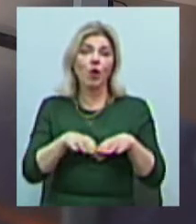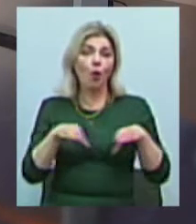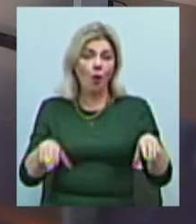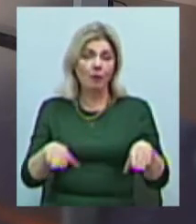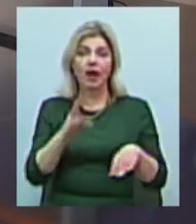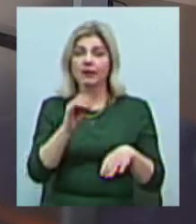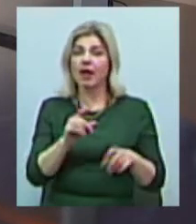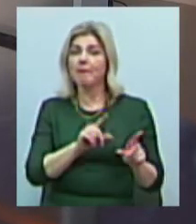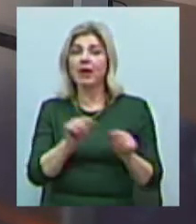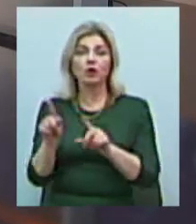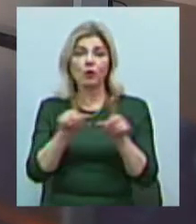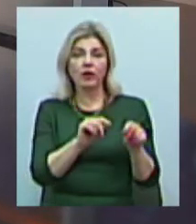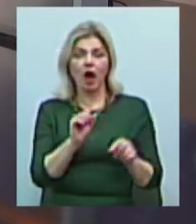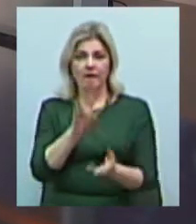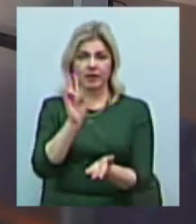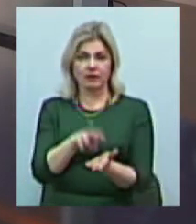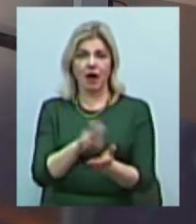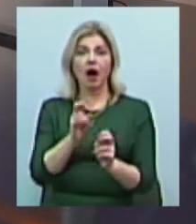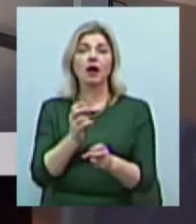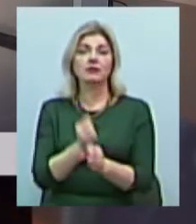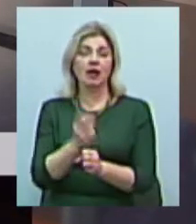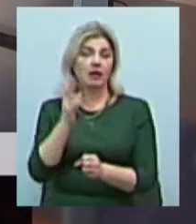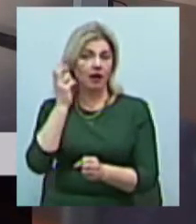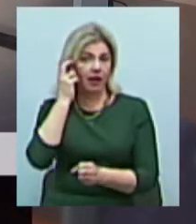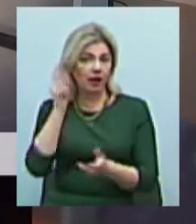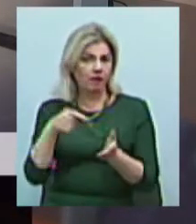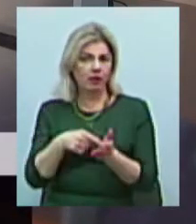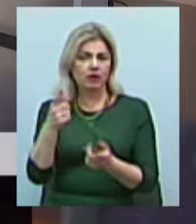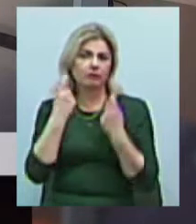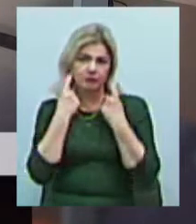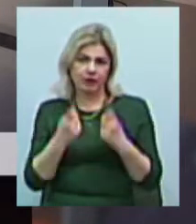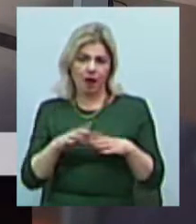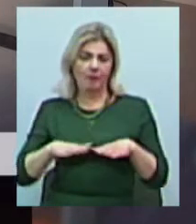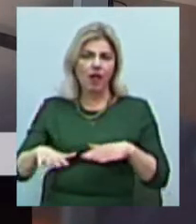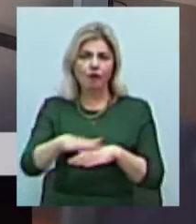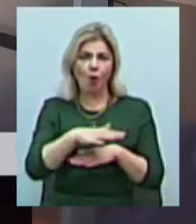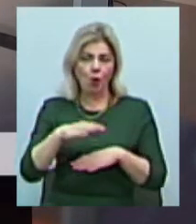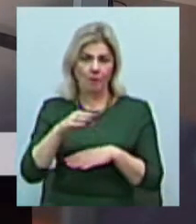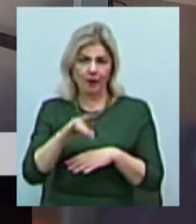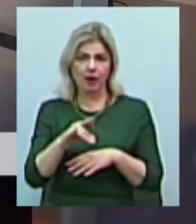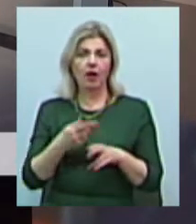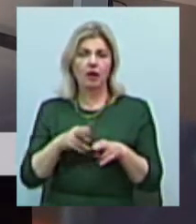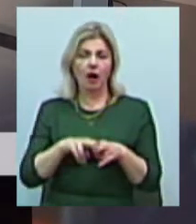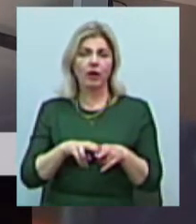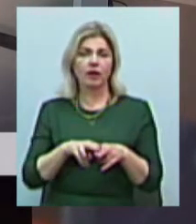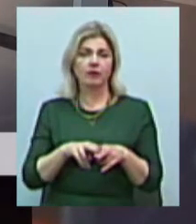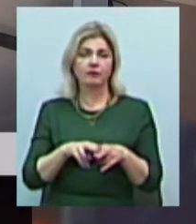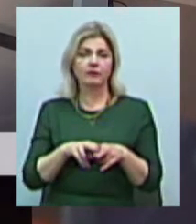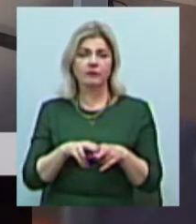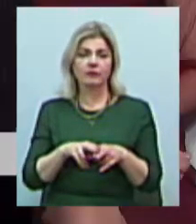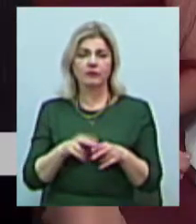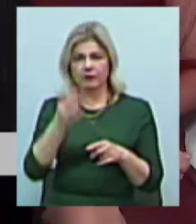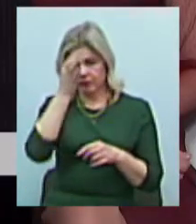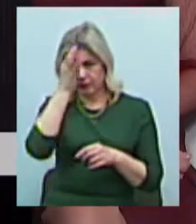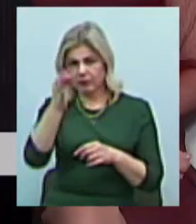не пересувні, а стаціонарні, як це зробив місто Київ. Там шикарні платформи, які видають там тютелька в